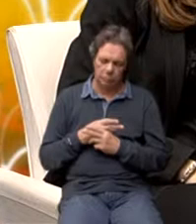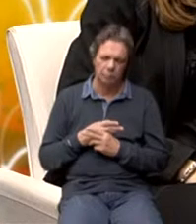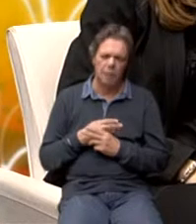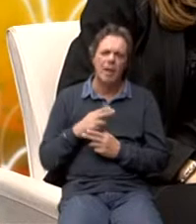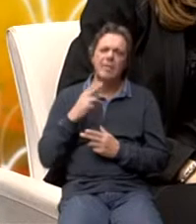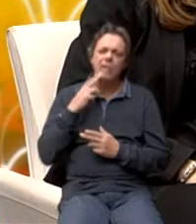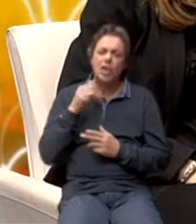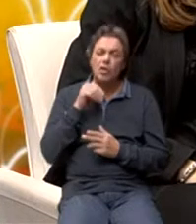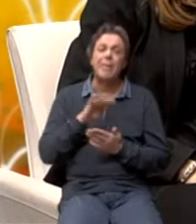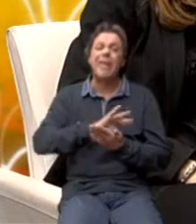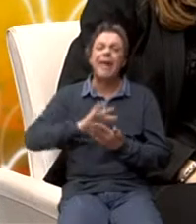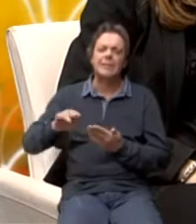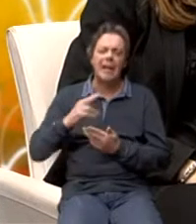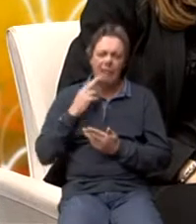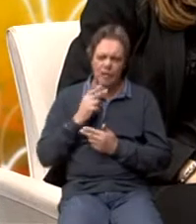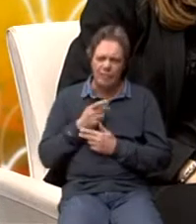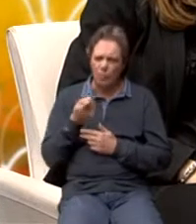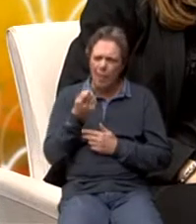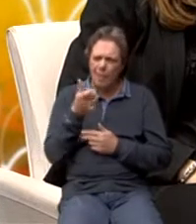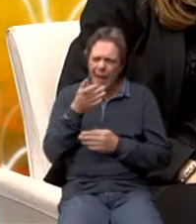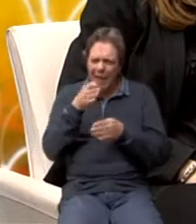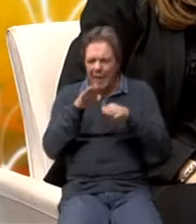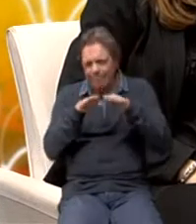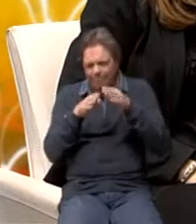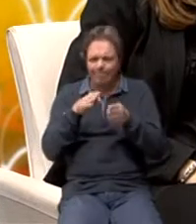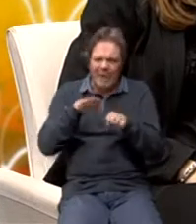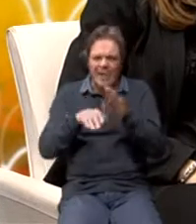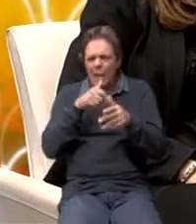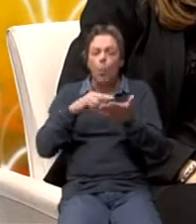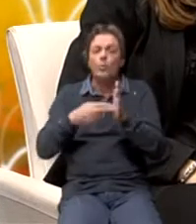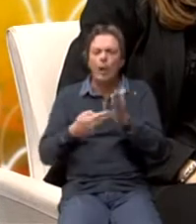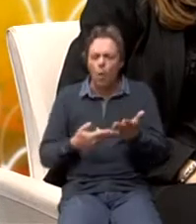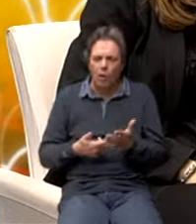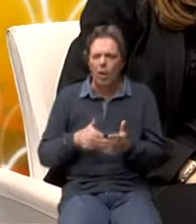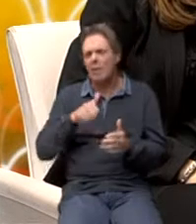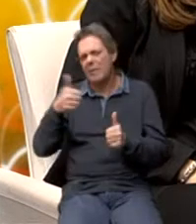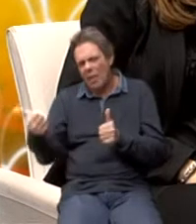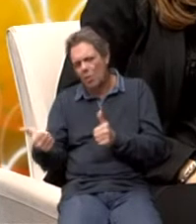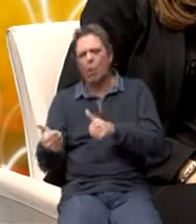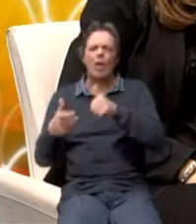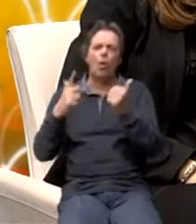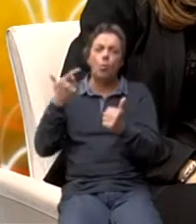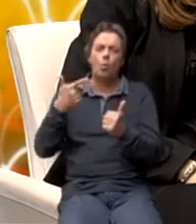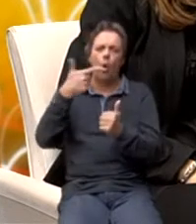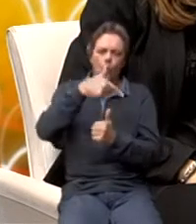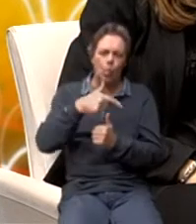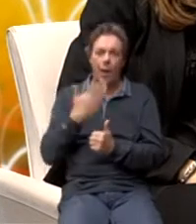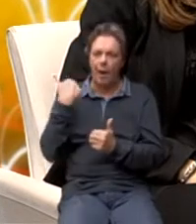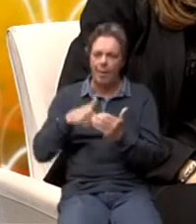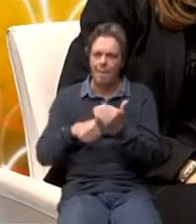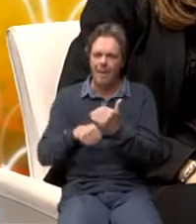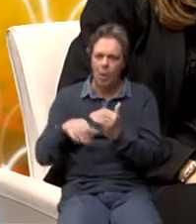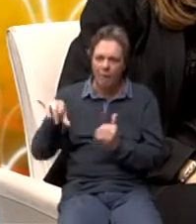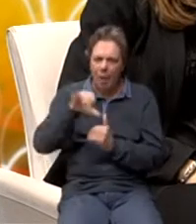maslinovom ulju. Postoji mala granica u tehnologiji da bi se jedno zvalo jedno, a drugo drugo. Ali maslinova